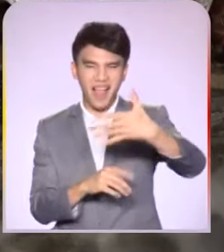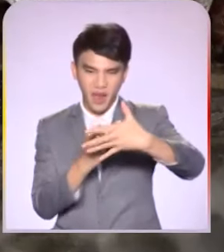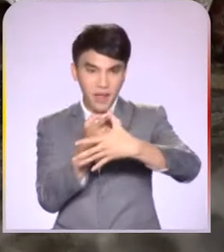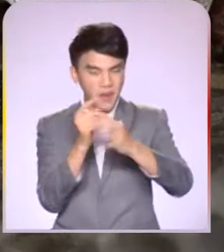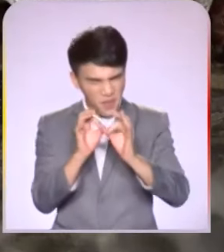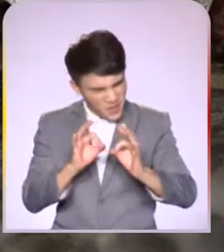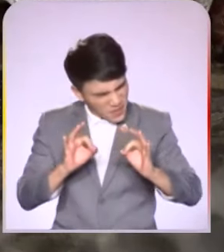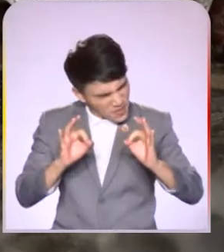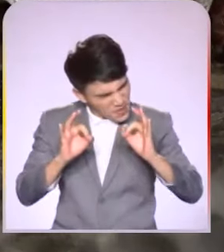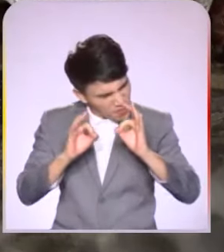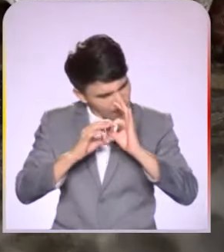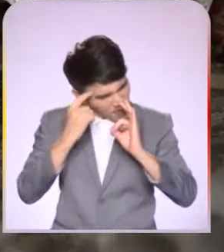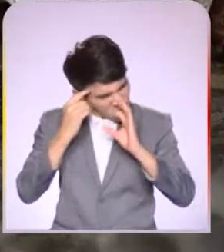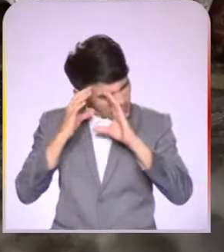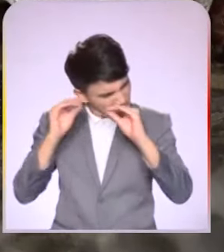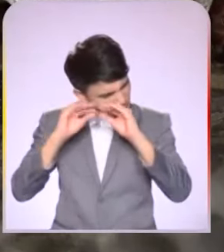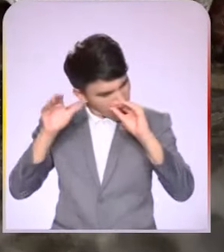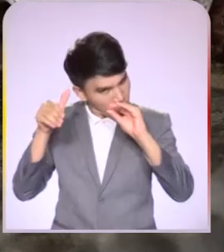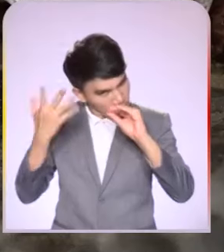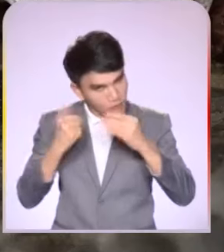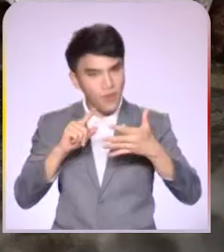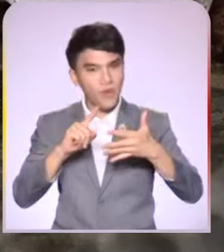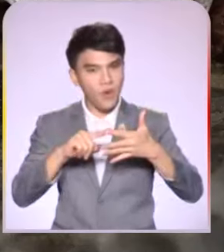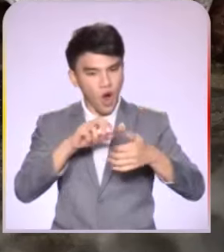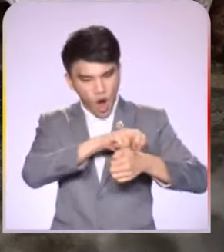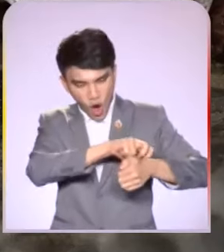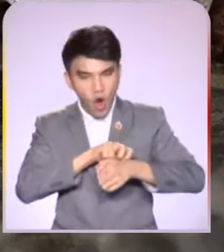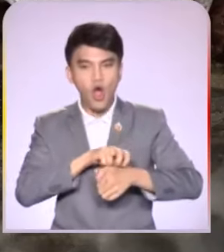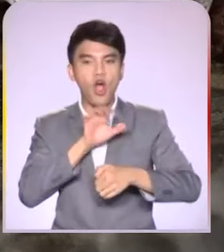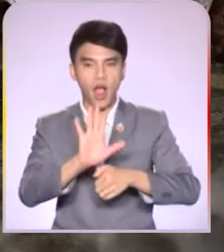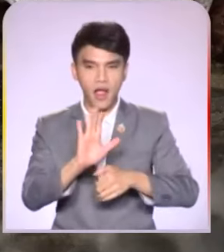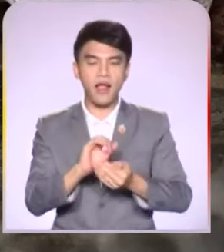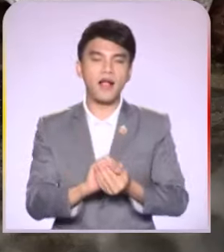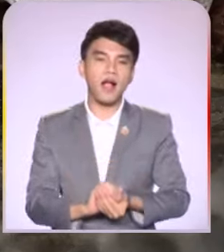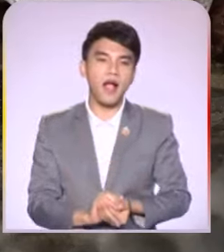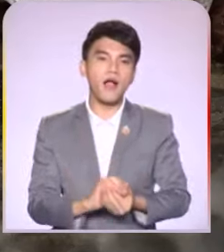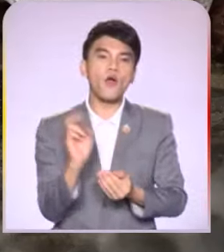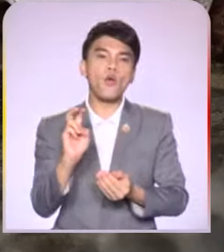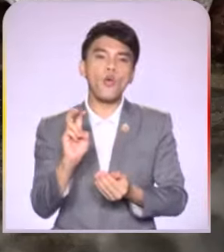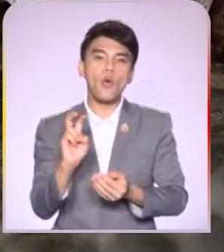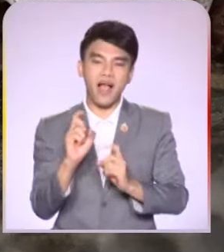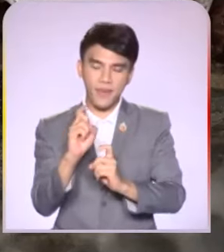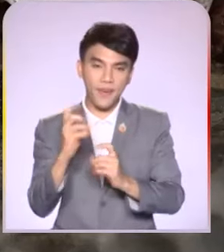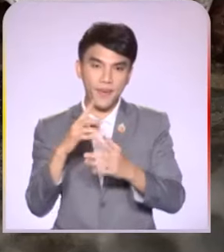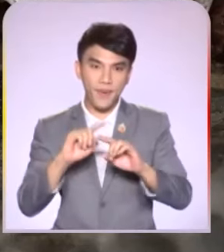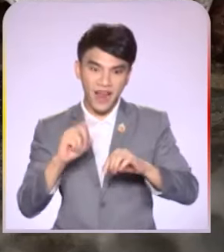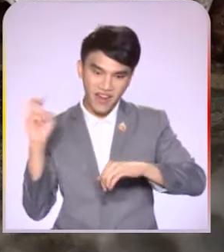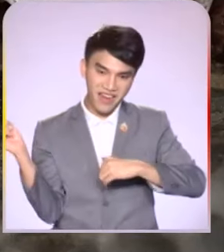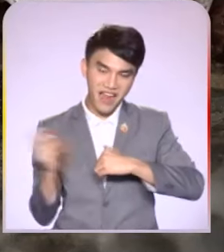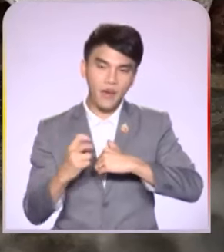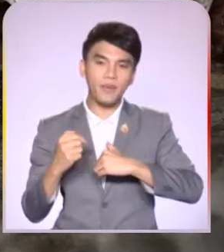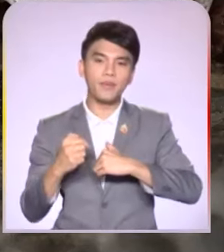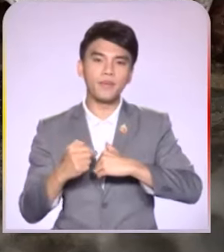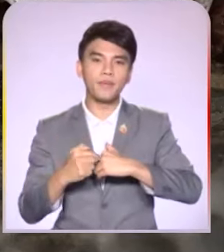ากตั้งสติก่อนแล้ว2เขาบอกว่าอย่ากระชากตัวงูนะคะแม้ว่างูเหลือมมันจะไม่มีพิษแต่ถ้าเกิดว่ามันกัดคุณเข้า